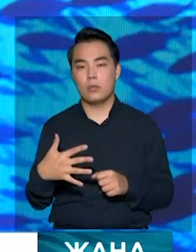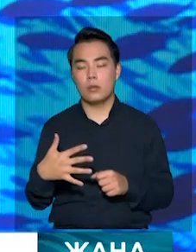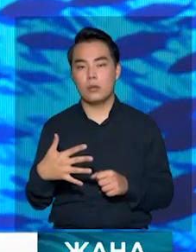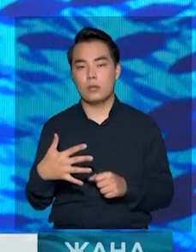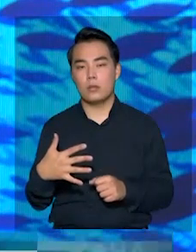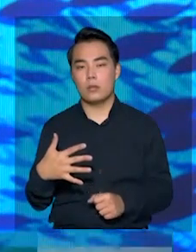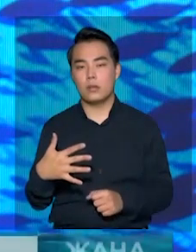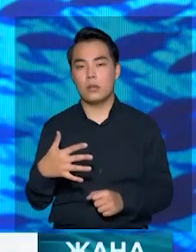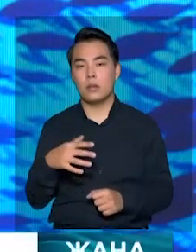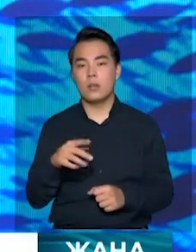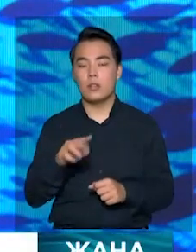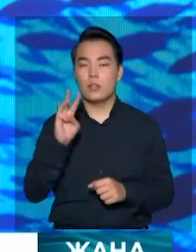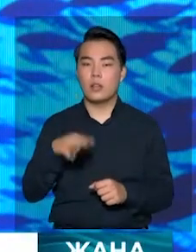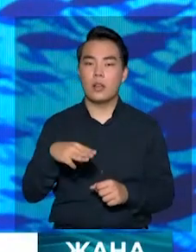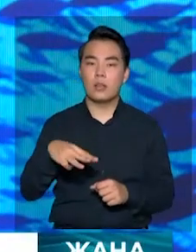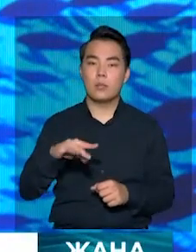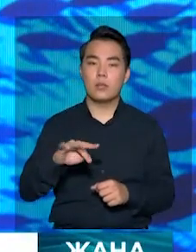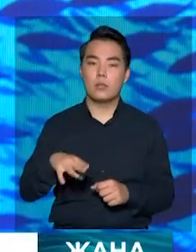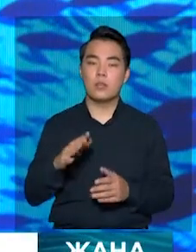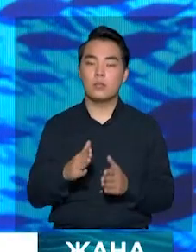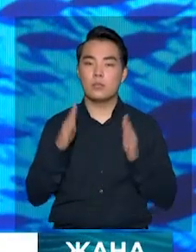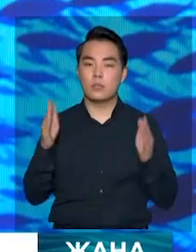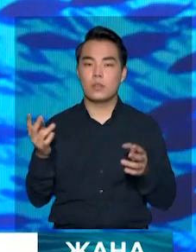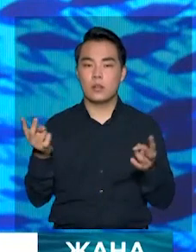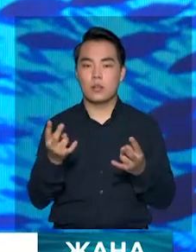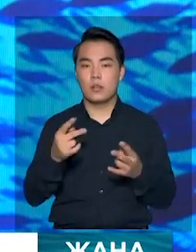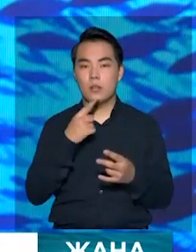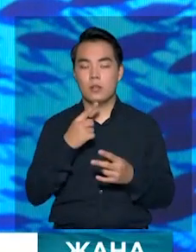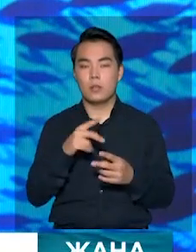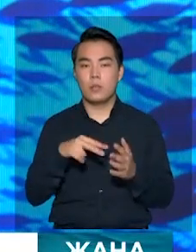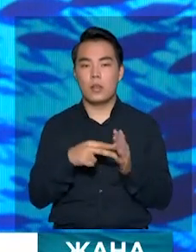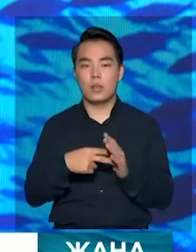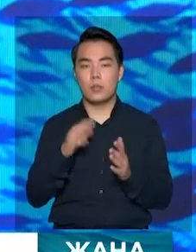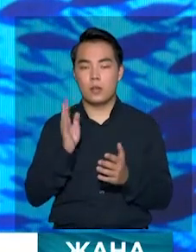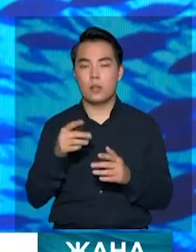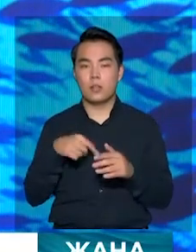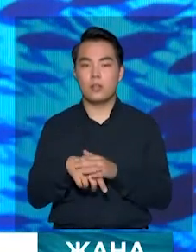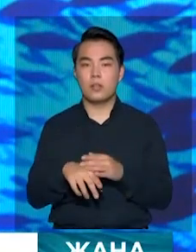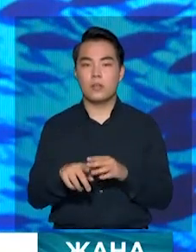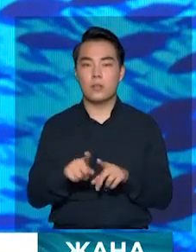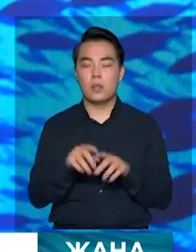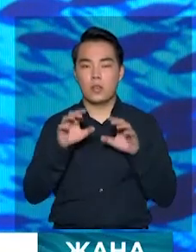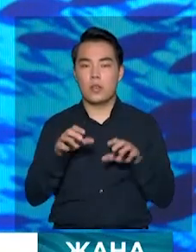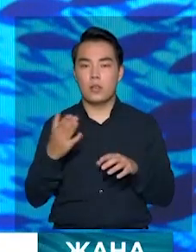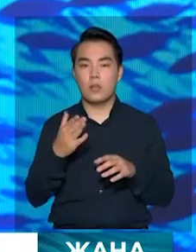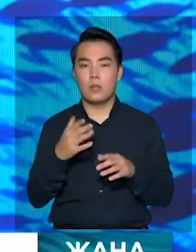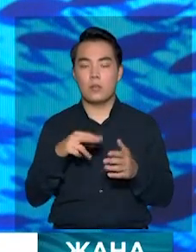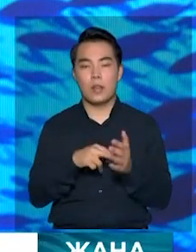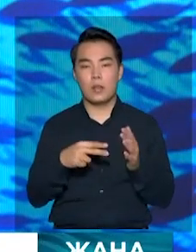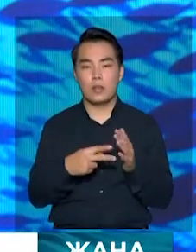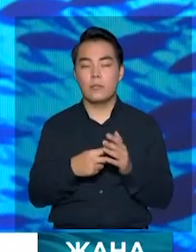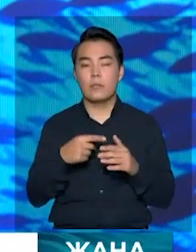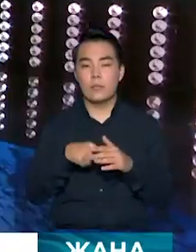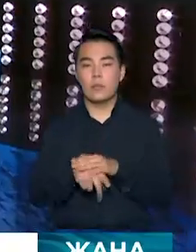жаңағы айлық есептік көрсеткішке дейін ұлғайту қарастырылған сол заң жобада. Содан кейін жаңағы сол